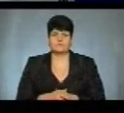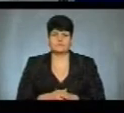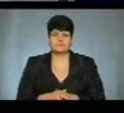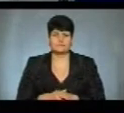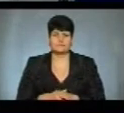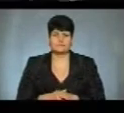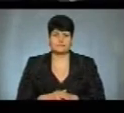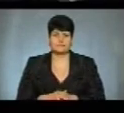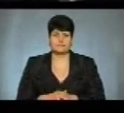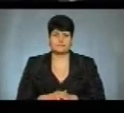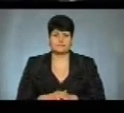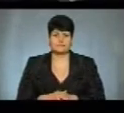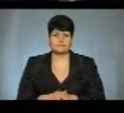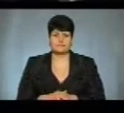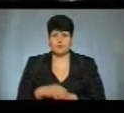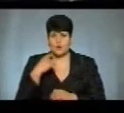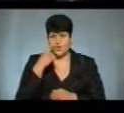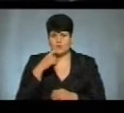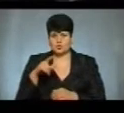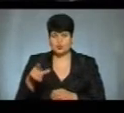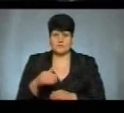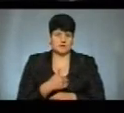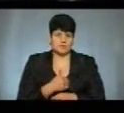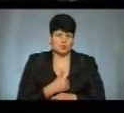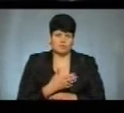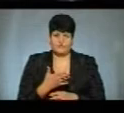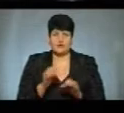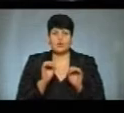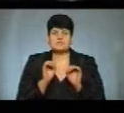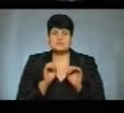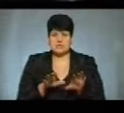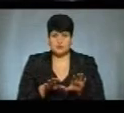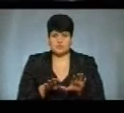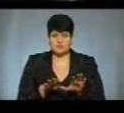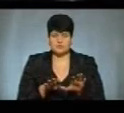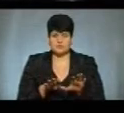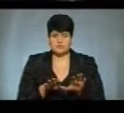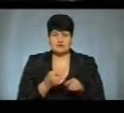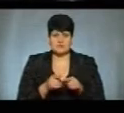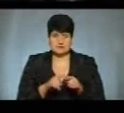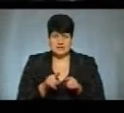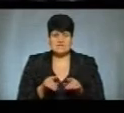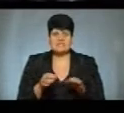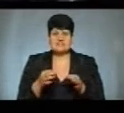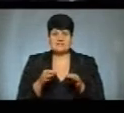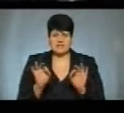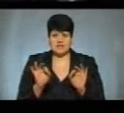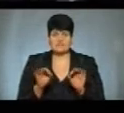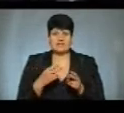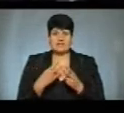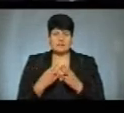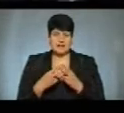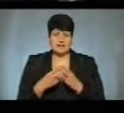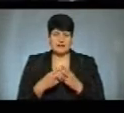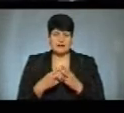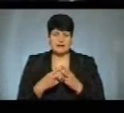Біньковський. Особи, які добровільно здають дані предмети, звільняються від кримінальної